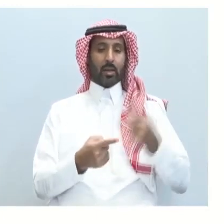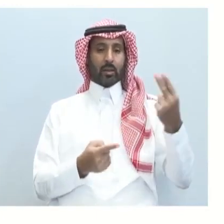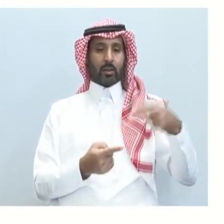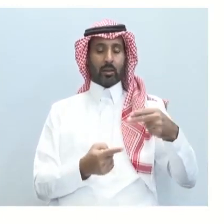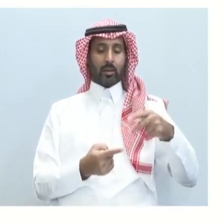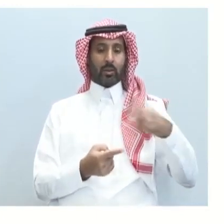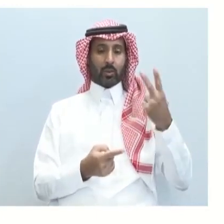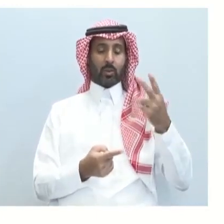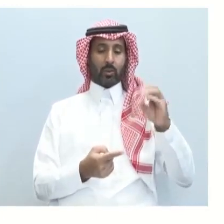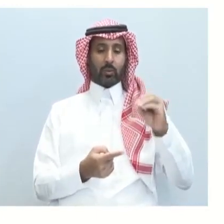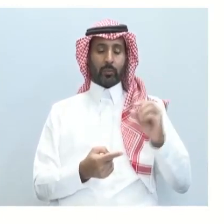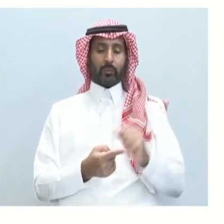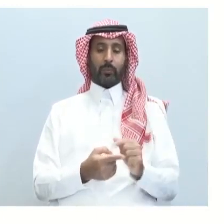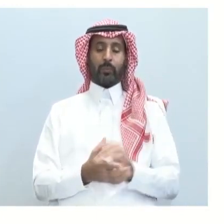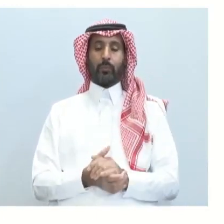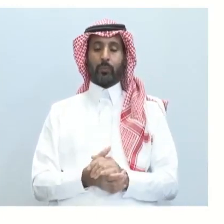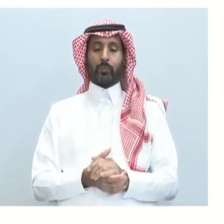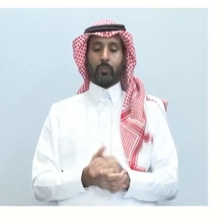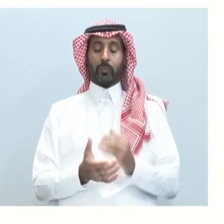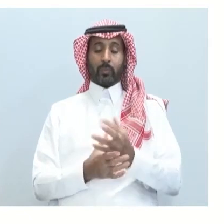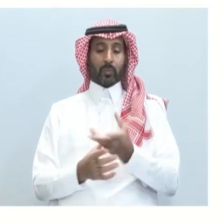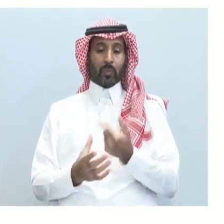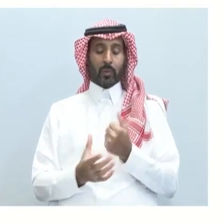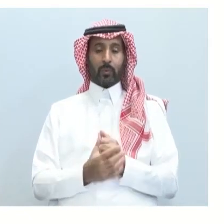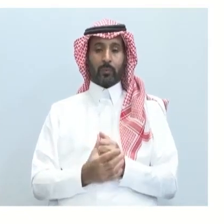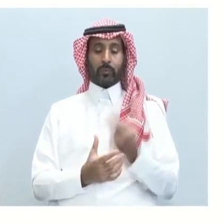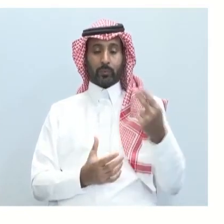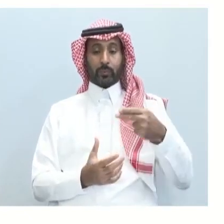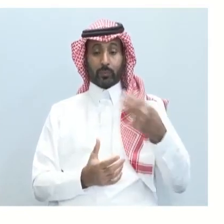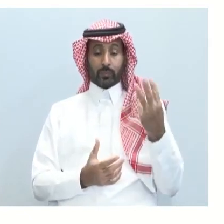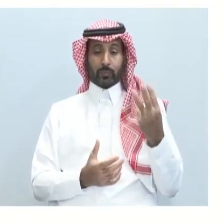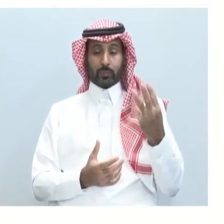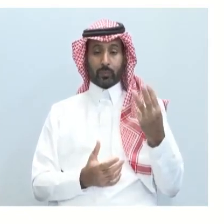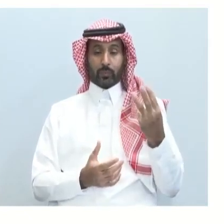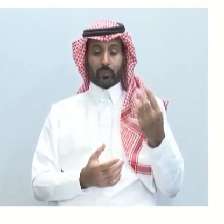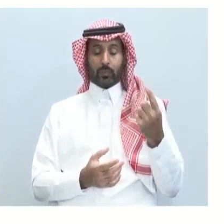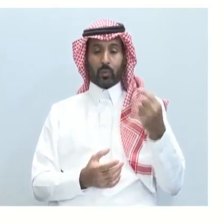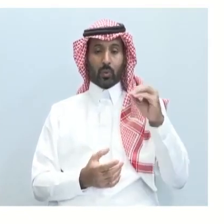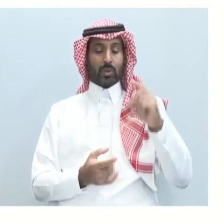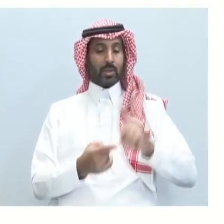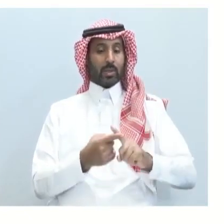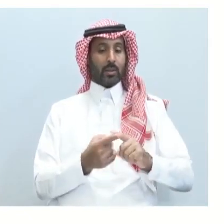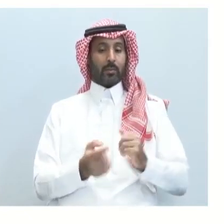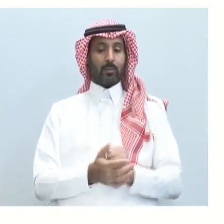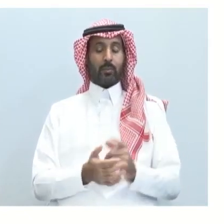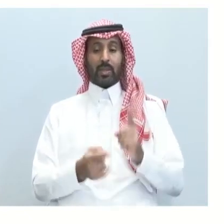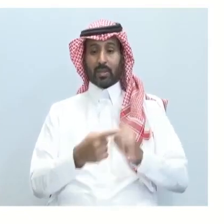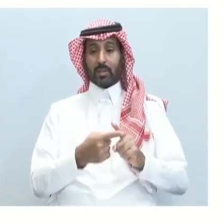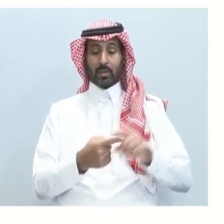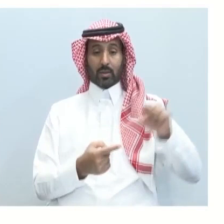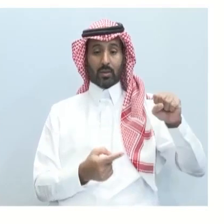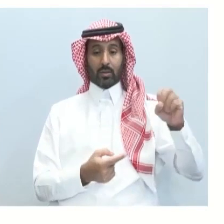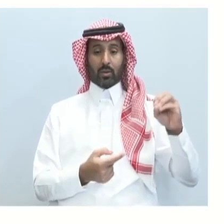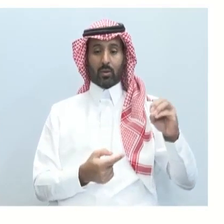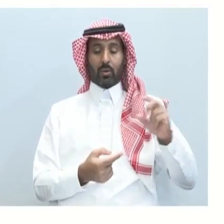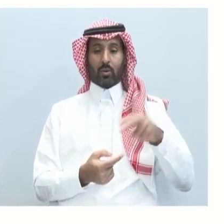اللي هو الماء اذا هذه المتفاعلات النواتج هذه امامك موجوده في المساله اللي هو h3o موجب زائدا اس